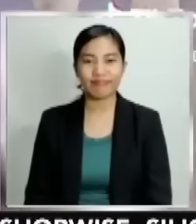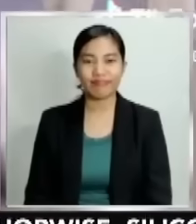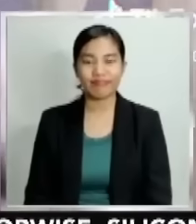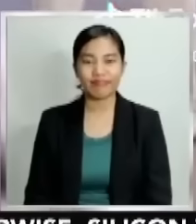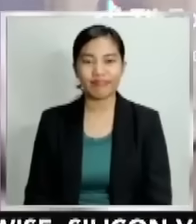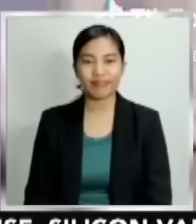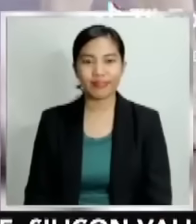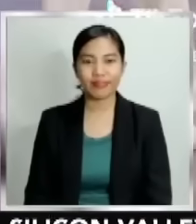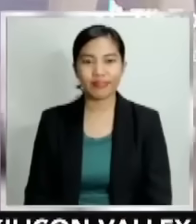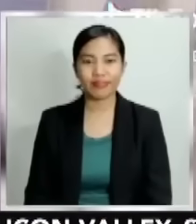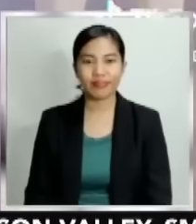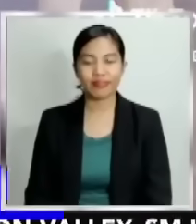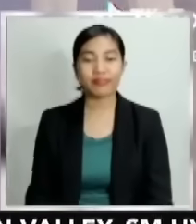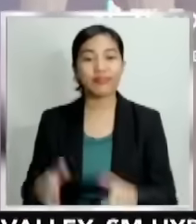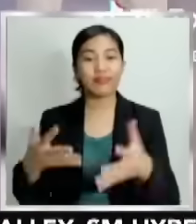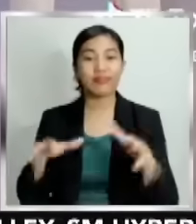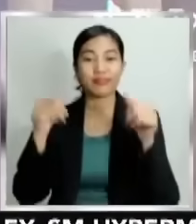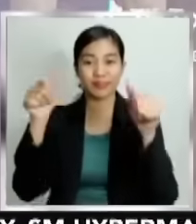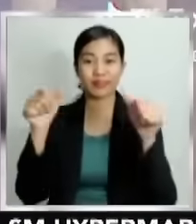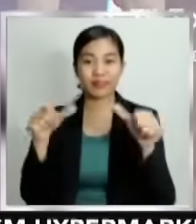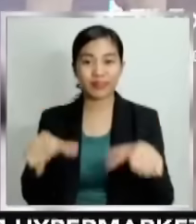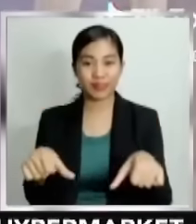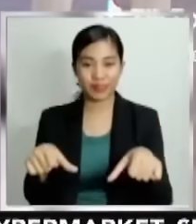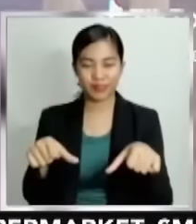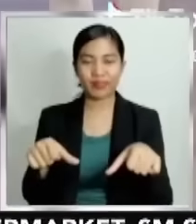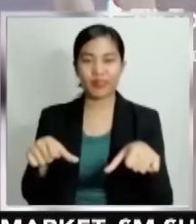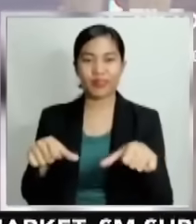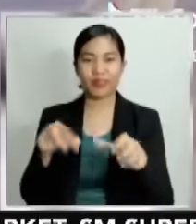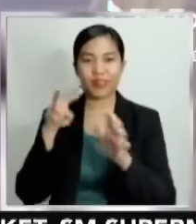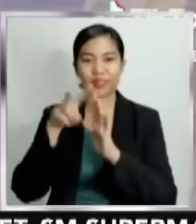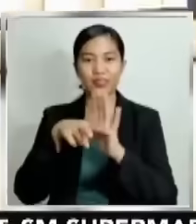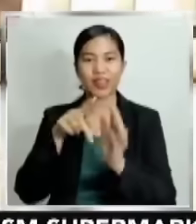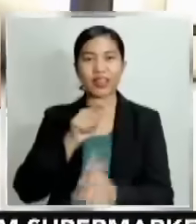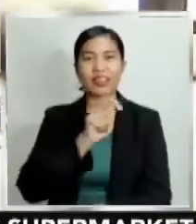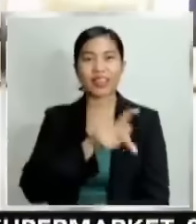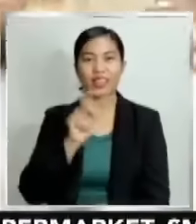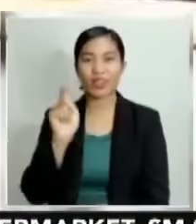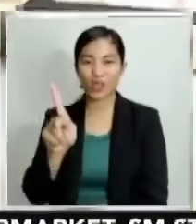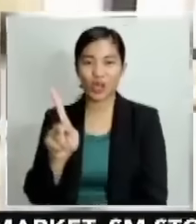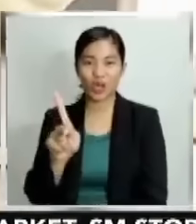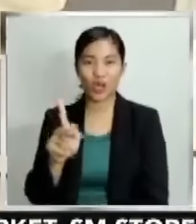Ipinost na ni Marian ang kanilang collab sa kanyang official TikTok account ngayong gabi.